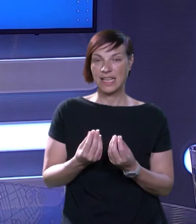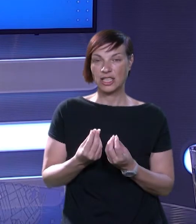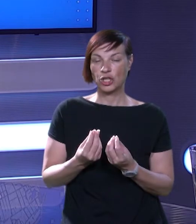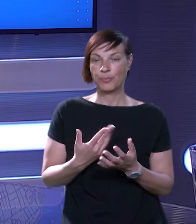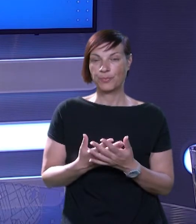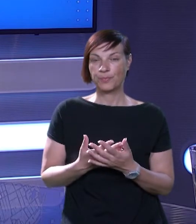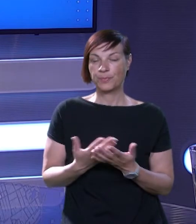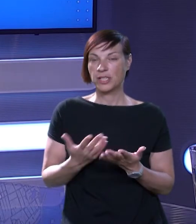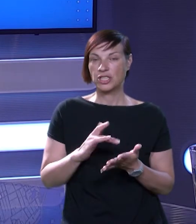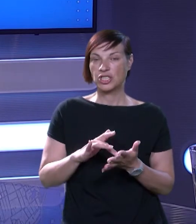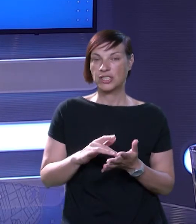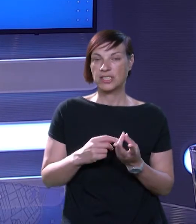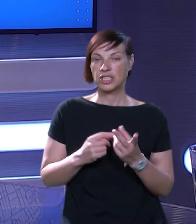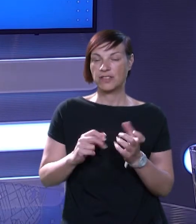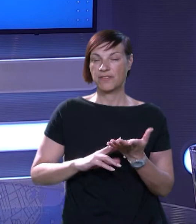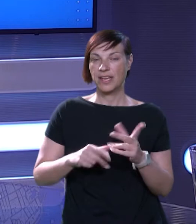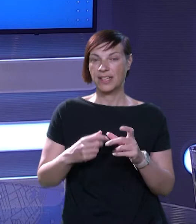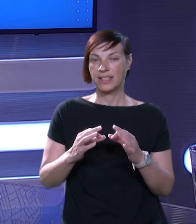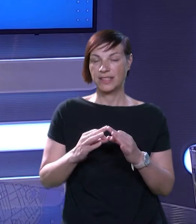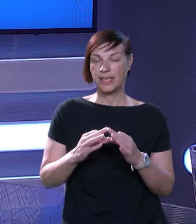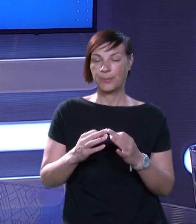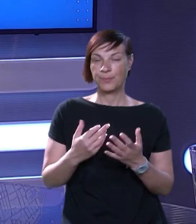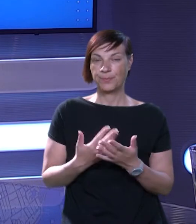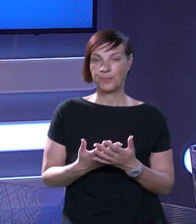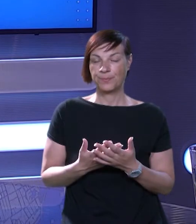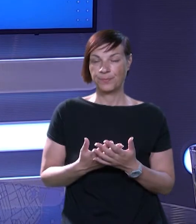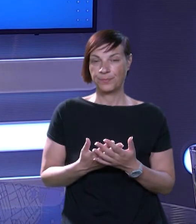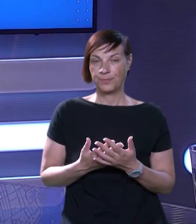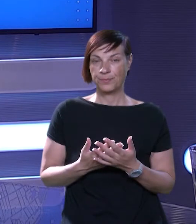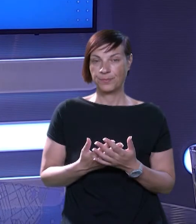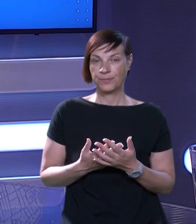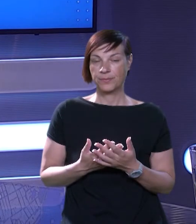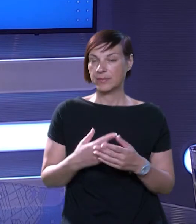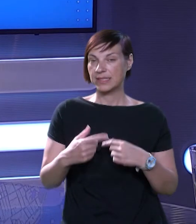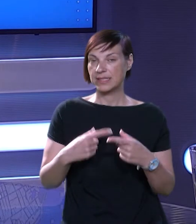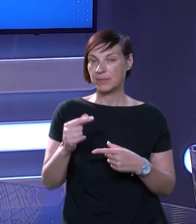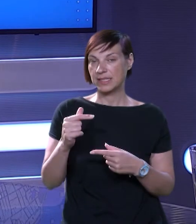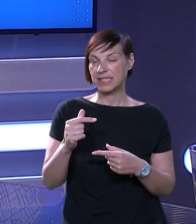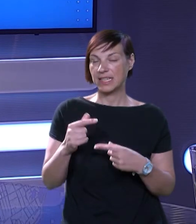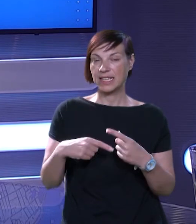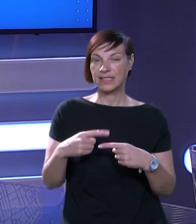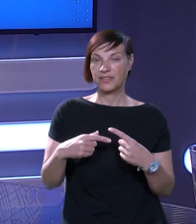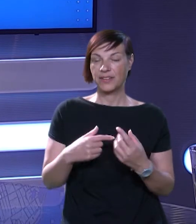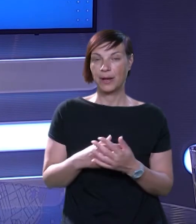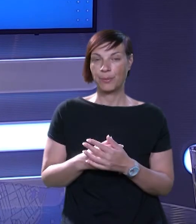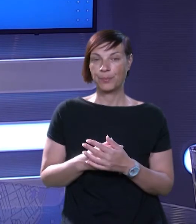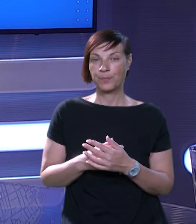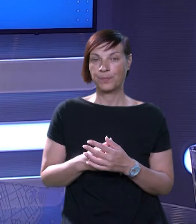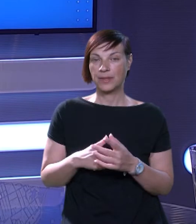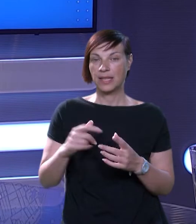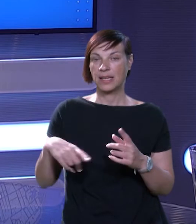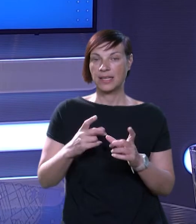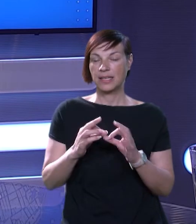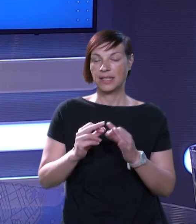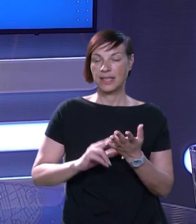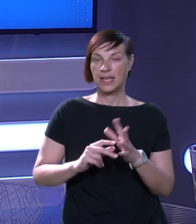A što se tiče Vanje, s Vanjom sam snimila kratki film, Janje,